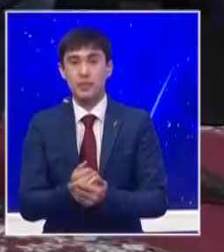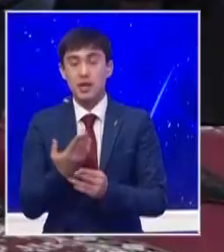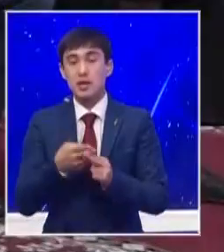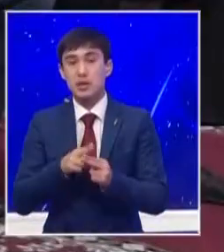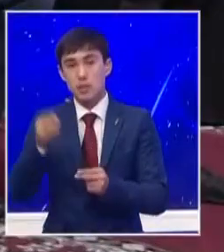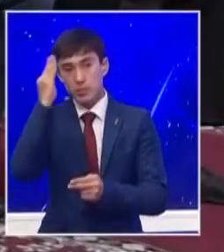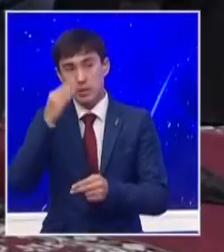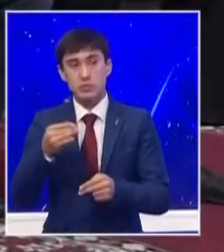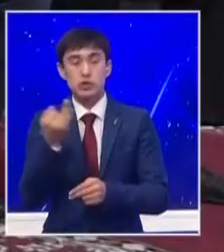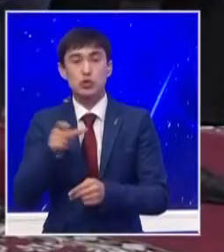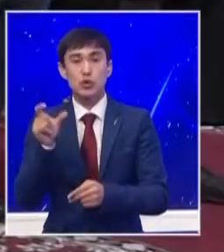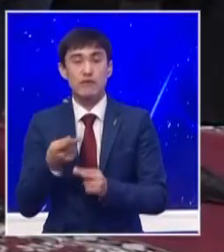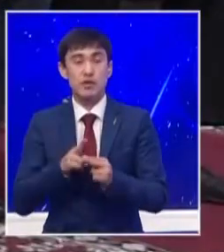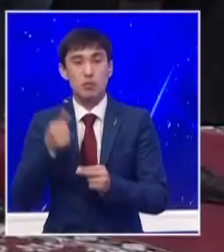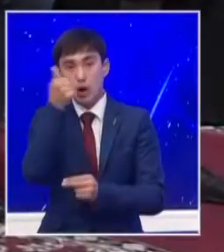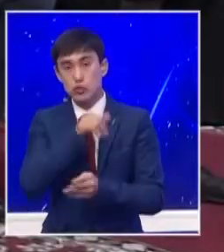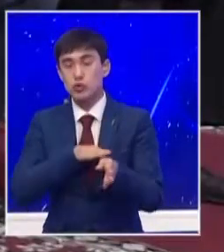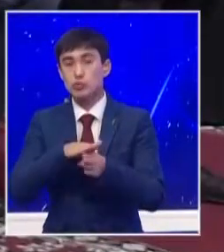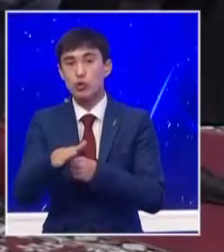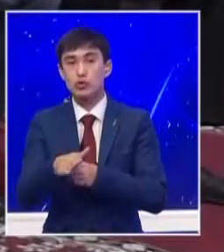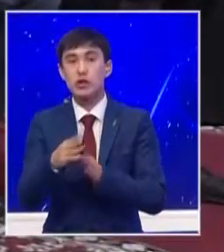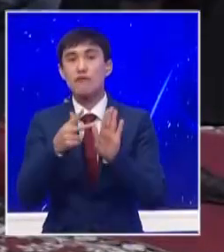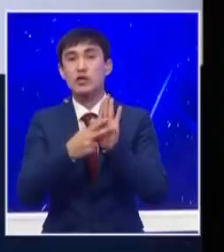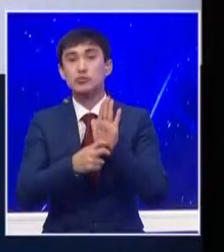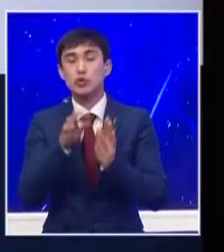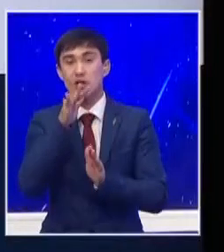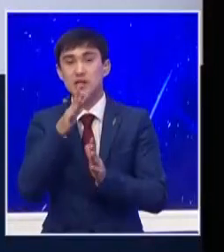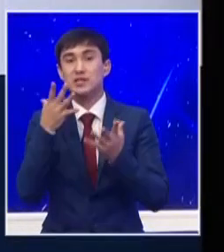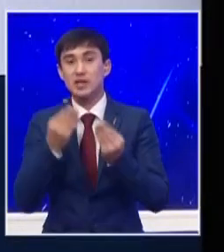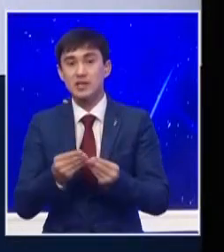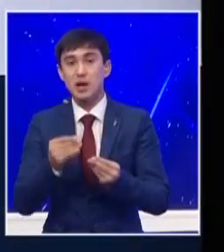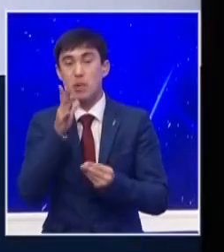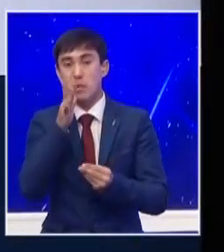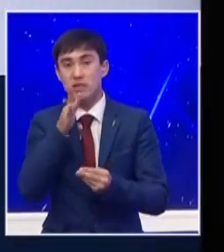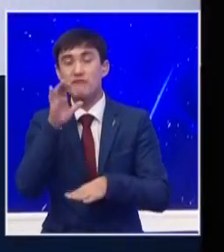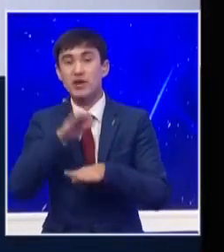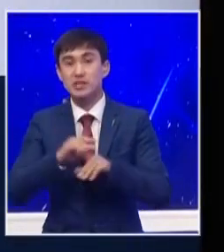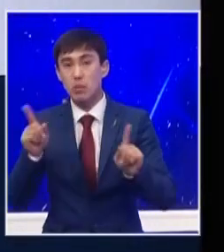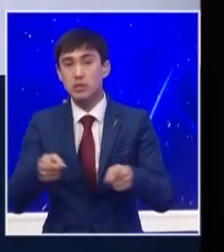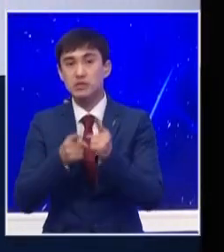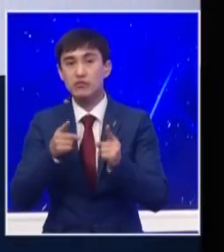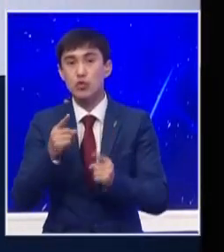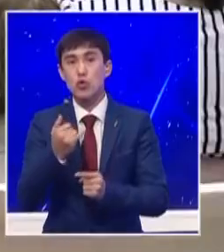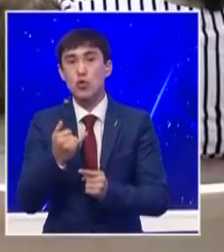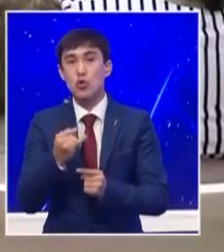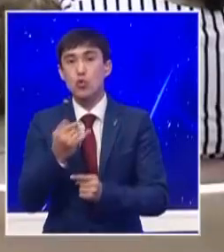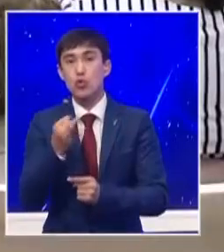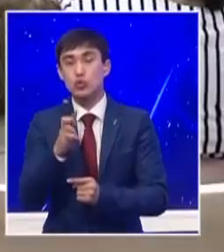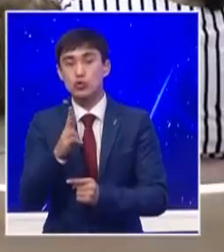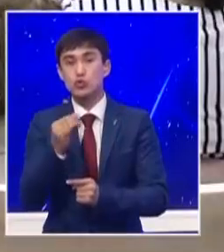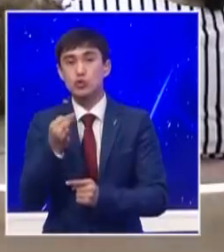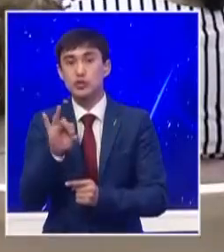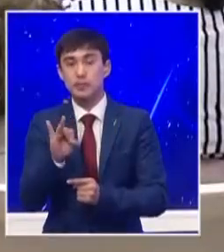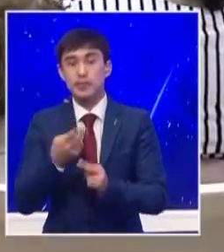того по мнению историков в этом году исполнится 800 лет со дня момента фактического образования улуса джучи в связи с